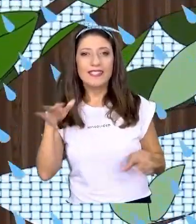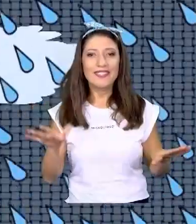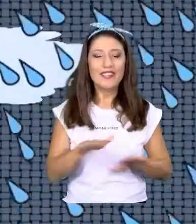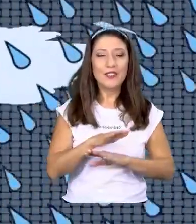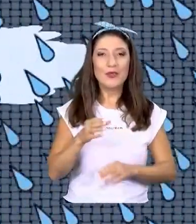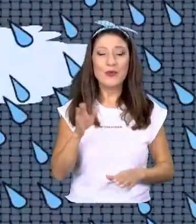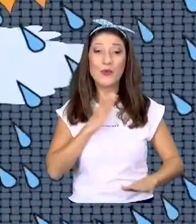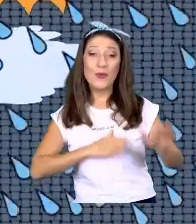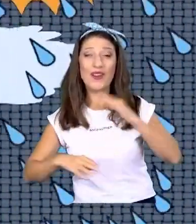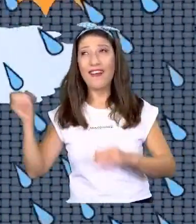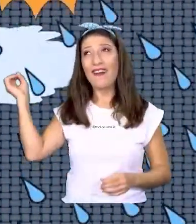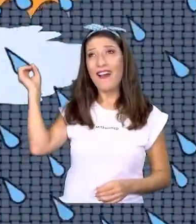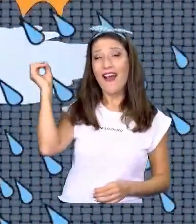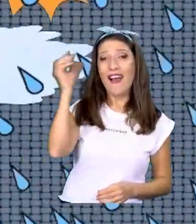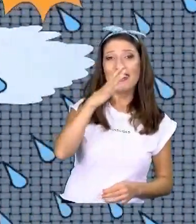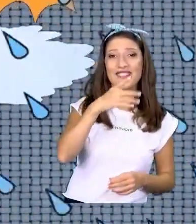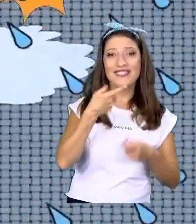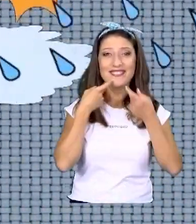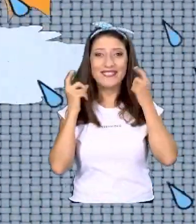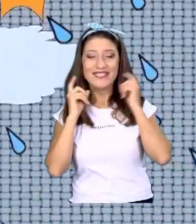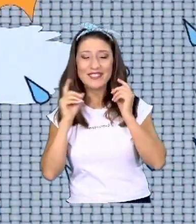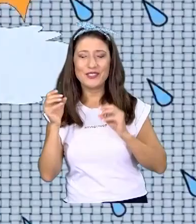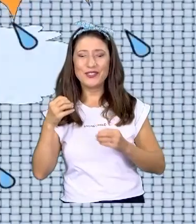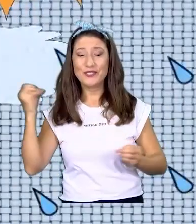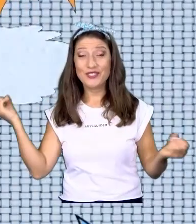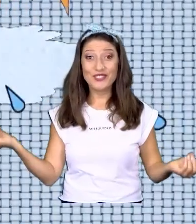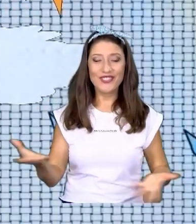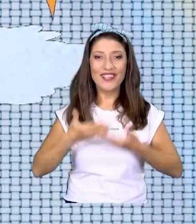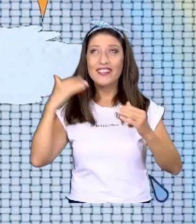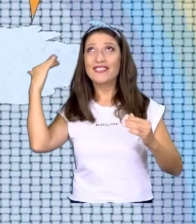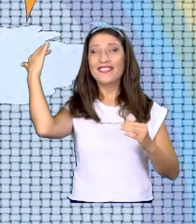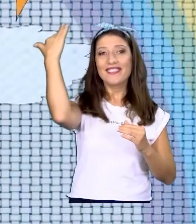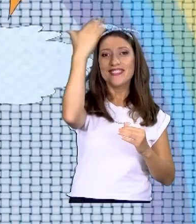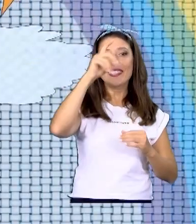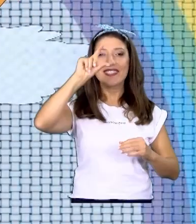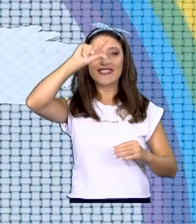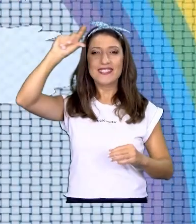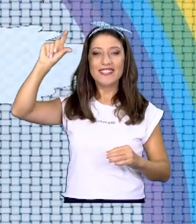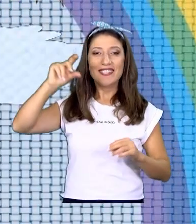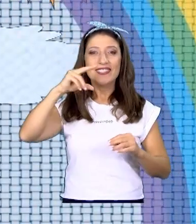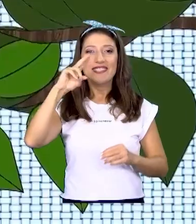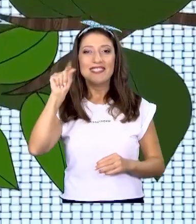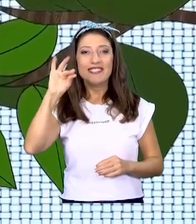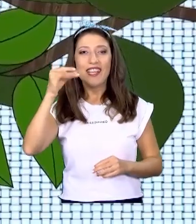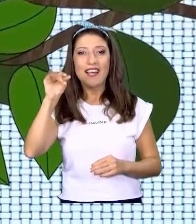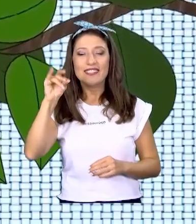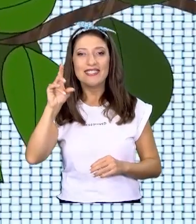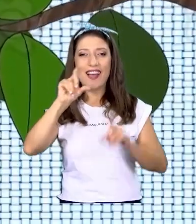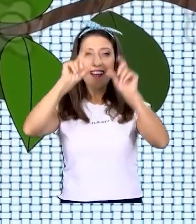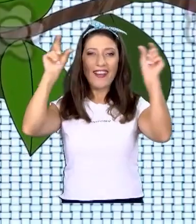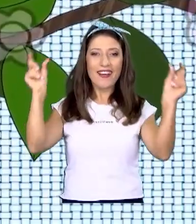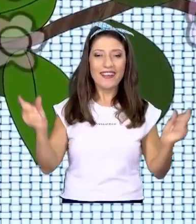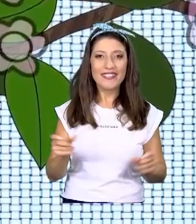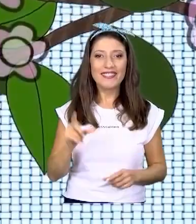ծլվլակ, ուրախ արևը ծիգրակեց, շողաց վերևը ծիացան,